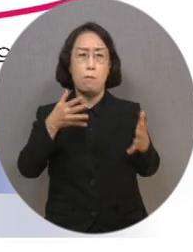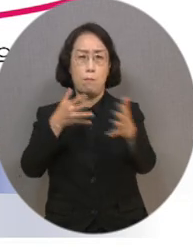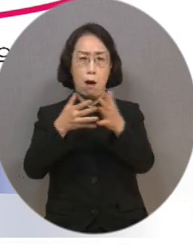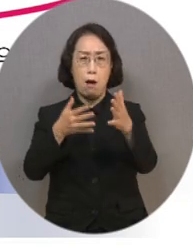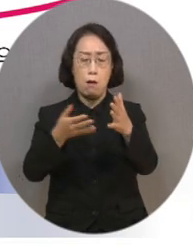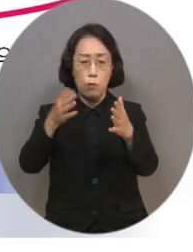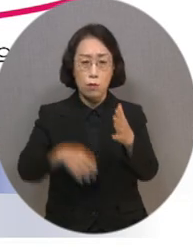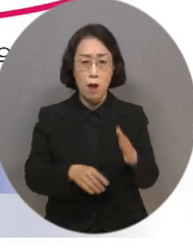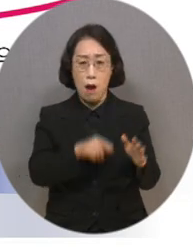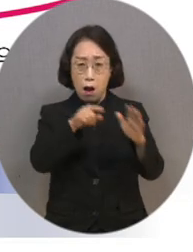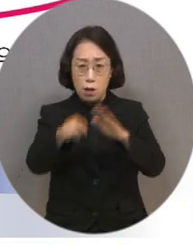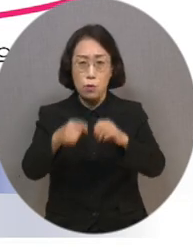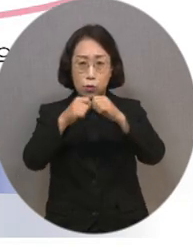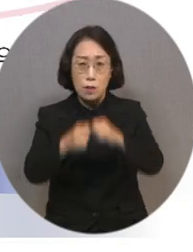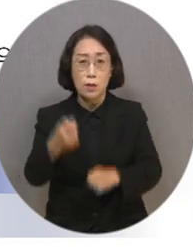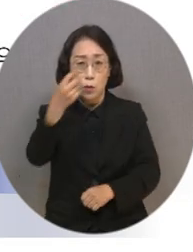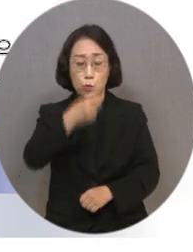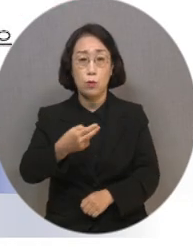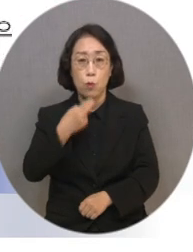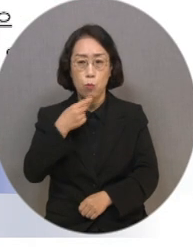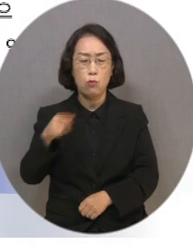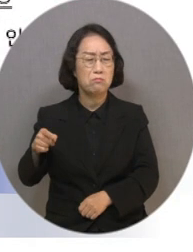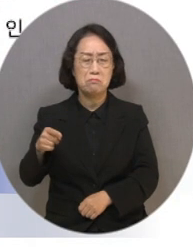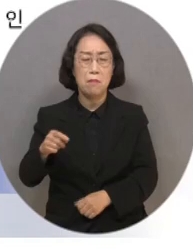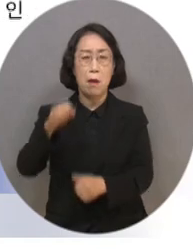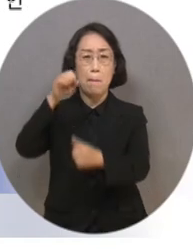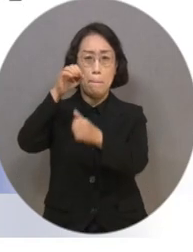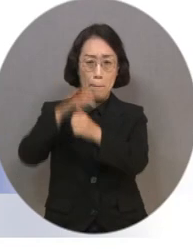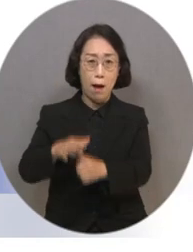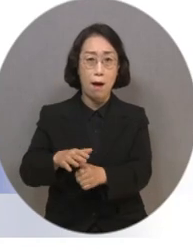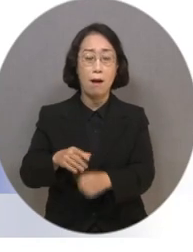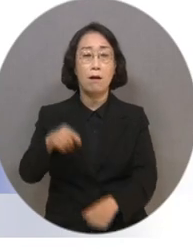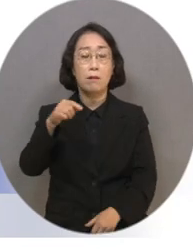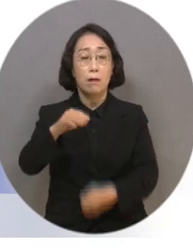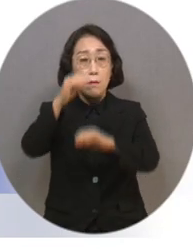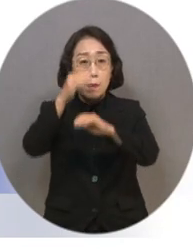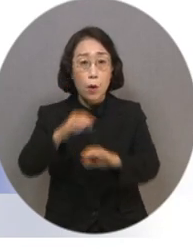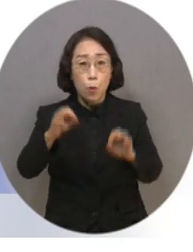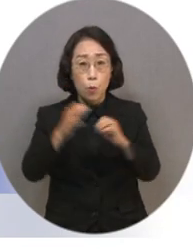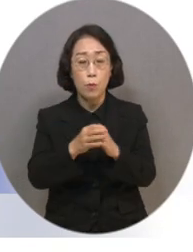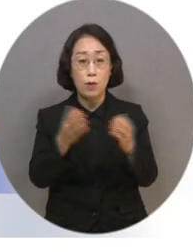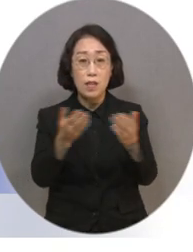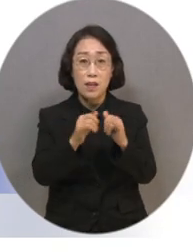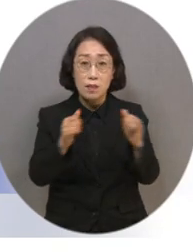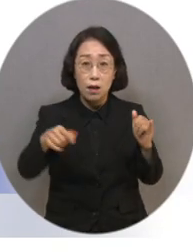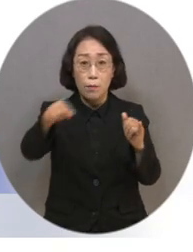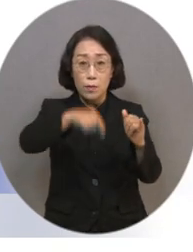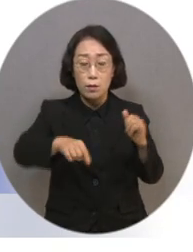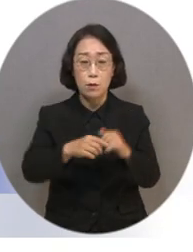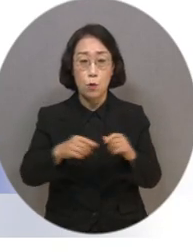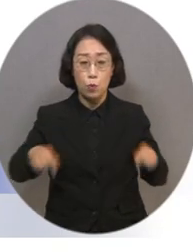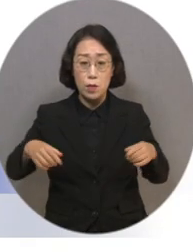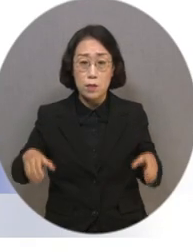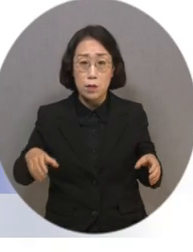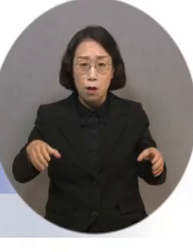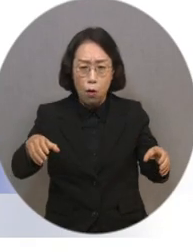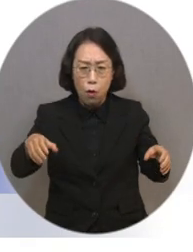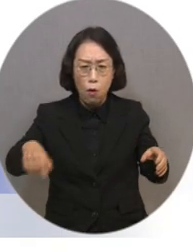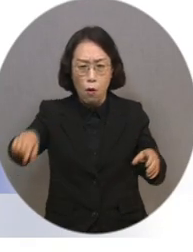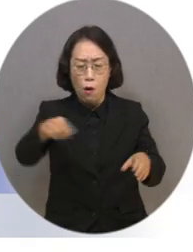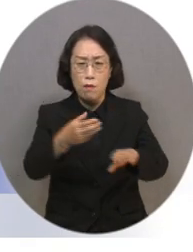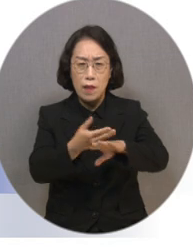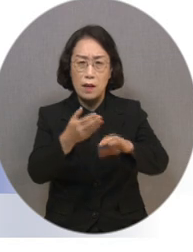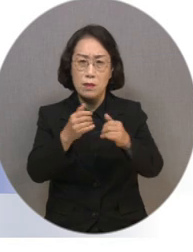식당 의견만 반영돼 기각 됐는데이 당시 사건 내용을 보면 식당 직원들은 휠처 통로를 막아 다른